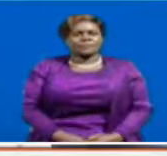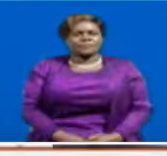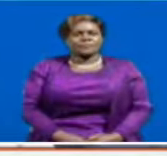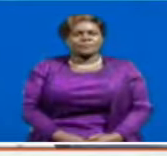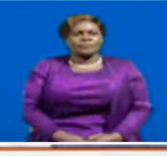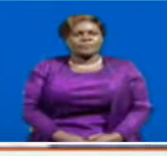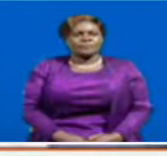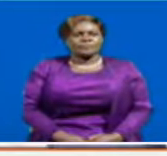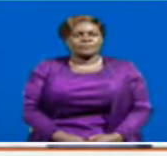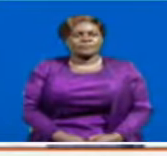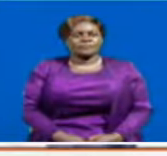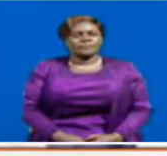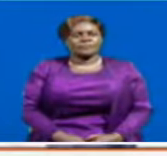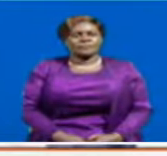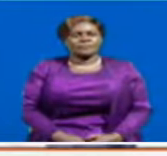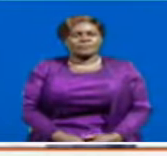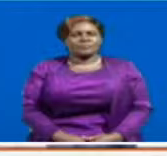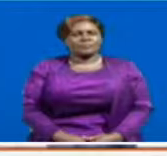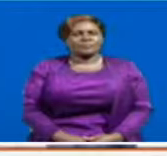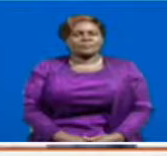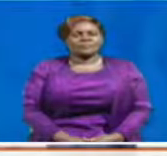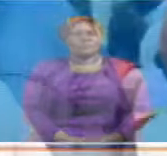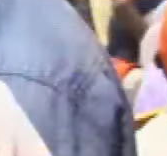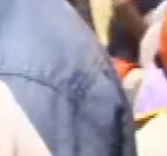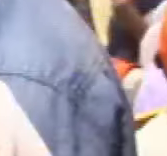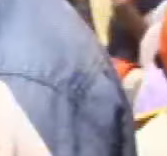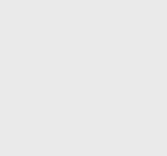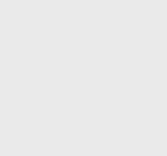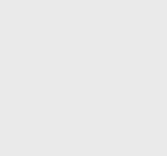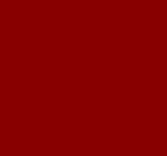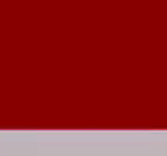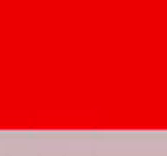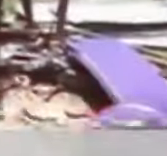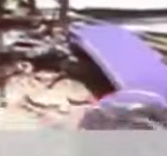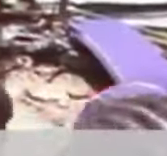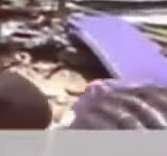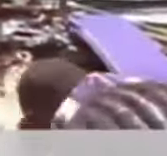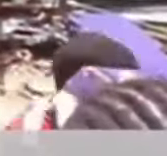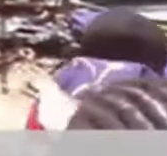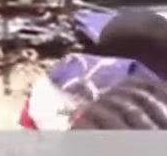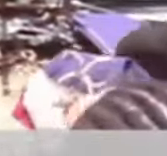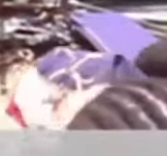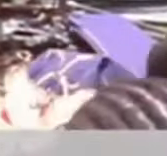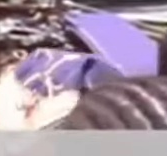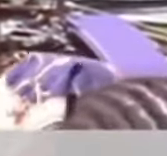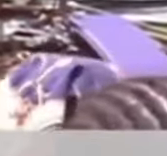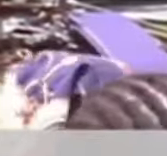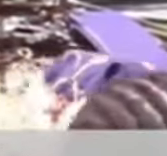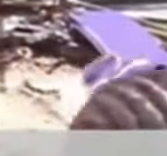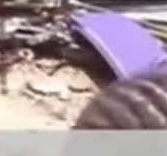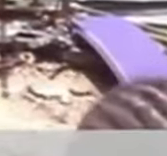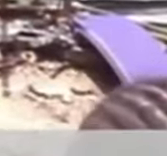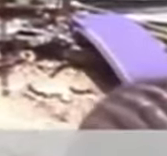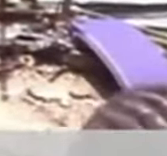KTN News, Kwale County. You're watching KTN Prime.